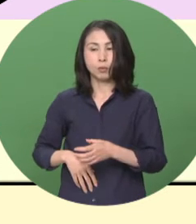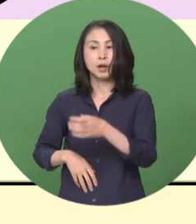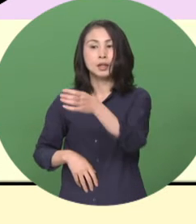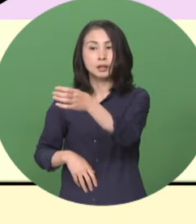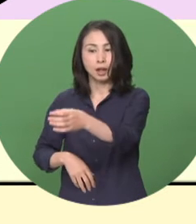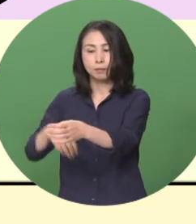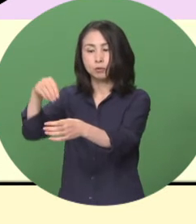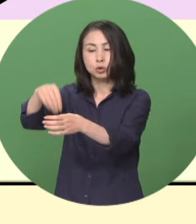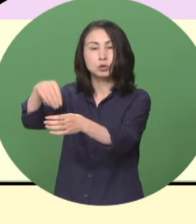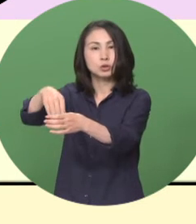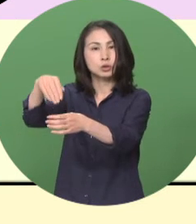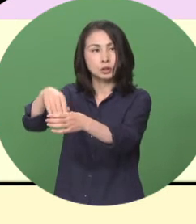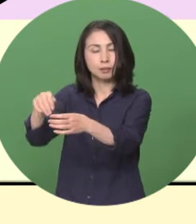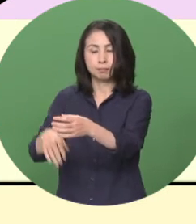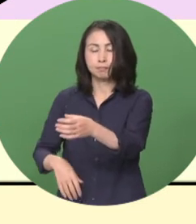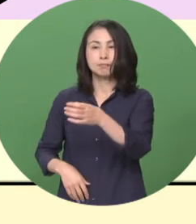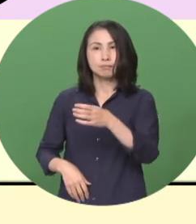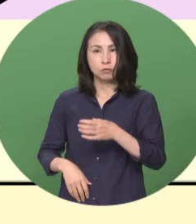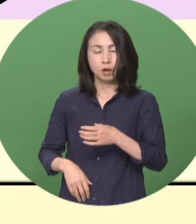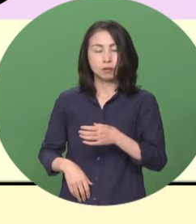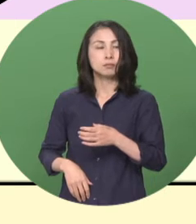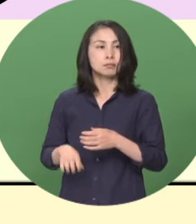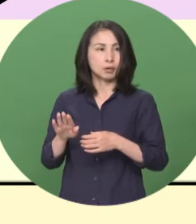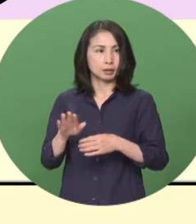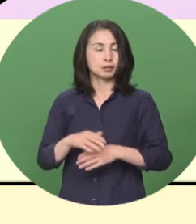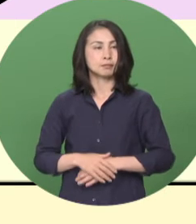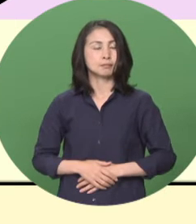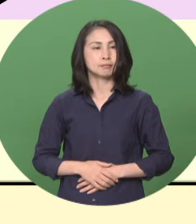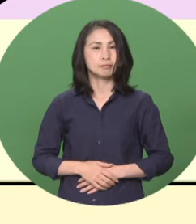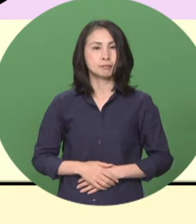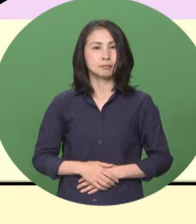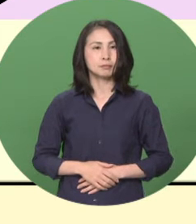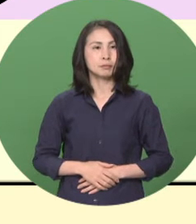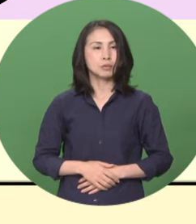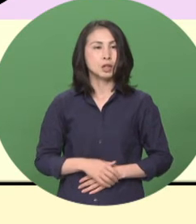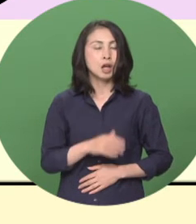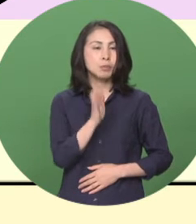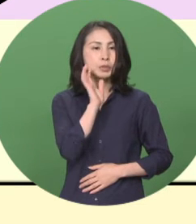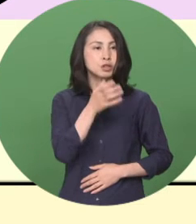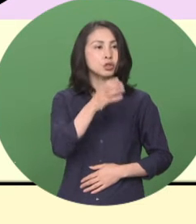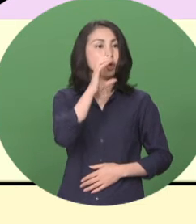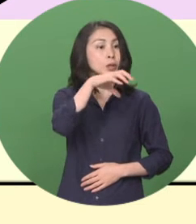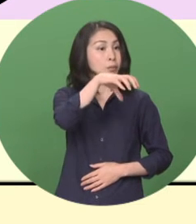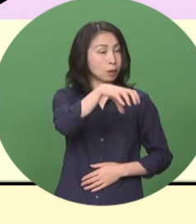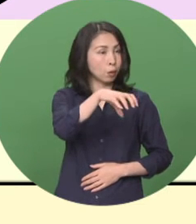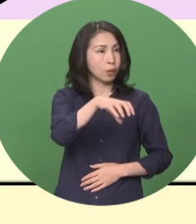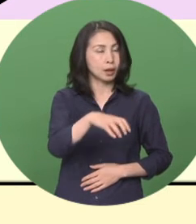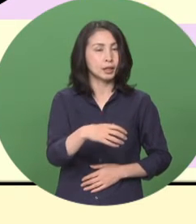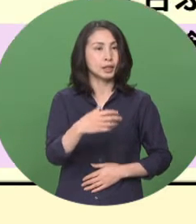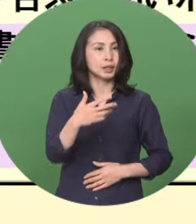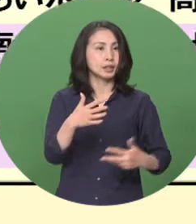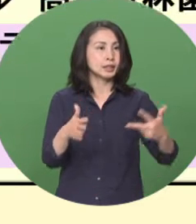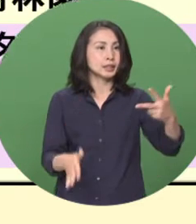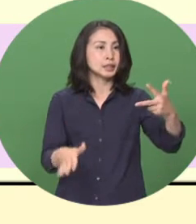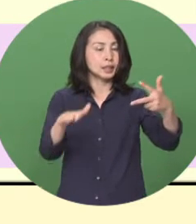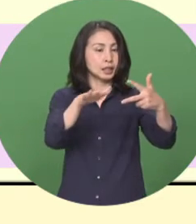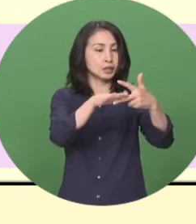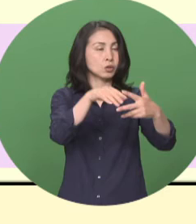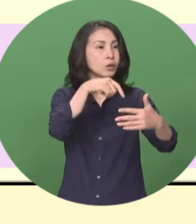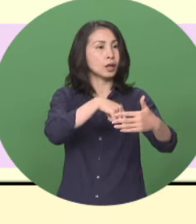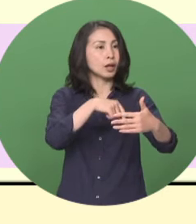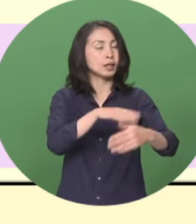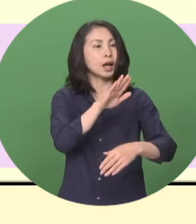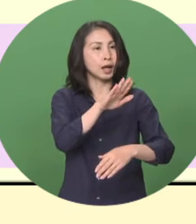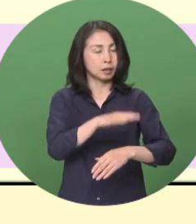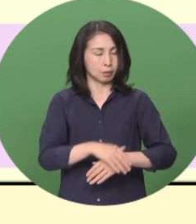トルに給水していただけるところで、 ほうほうほう、 はい、水飲み場が、市内の公共施設にござい